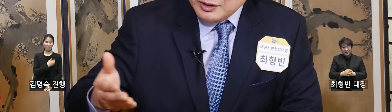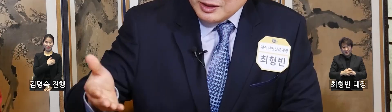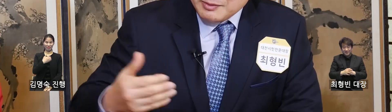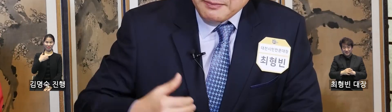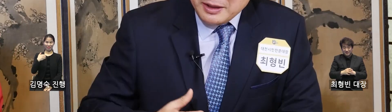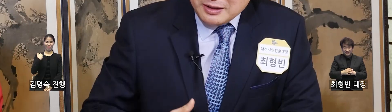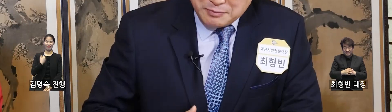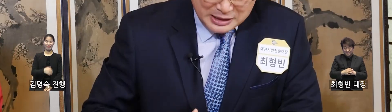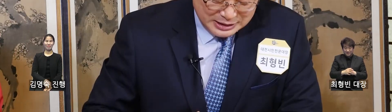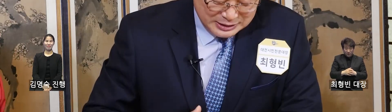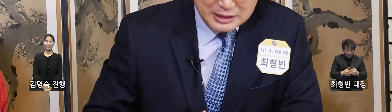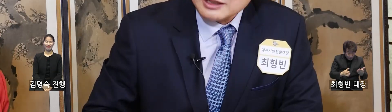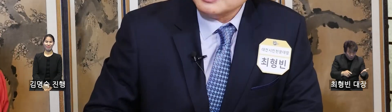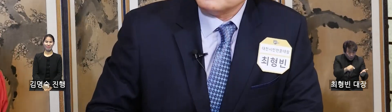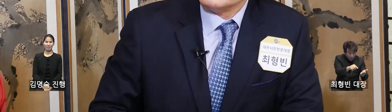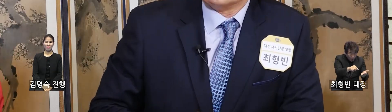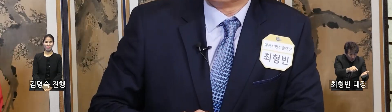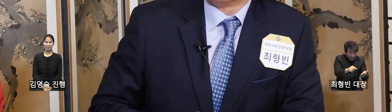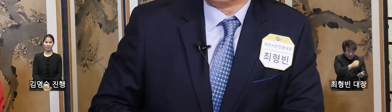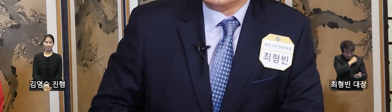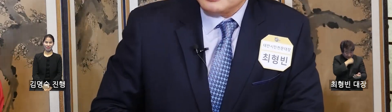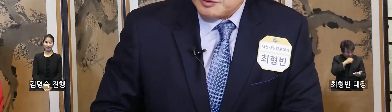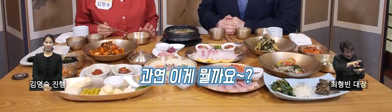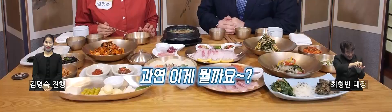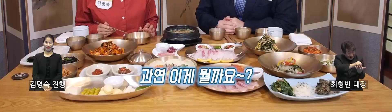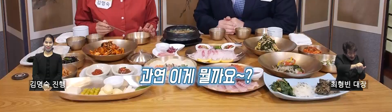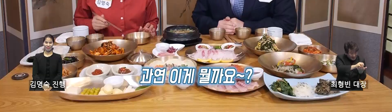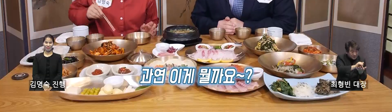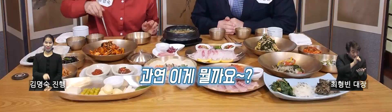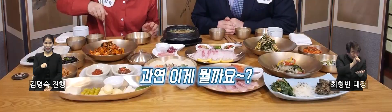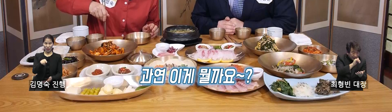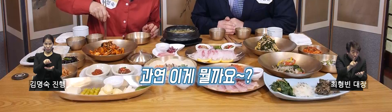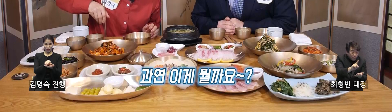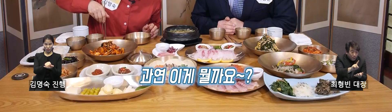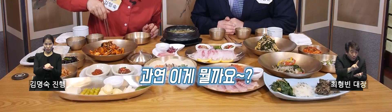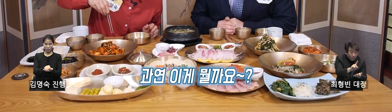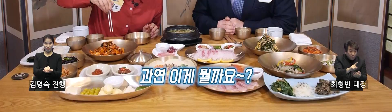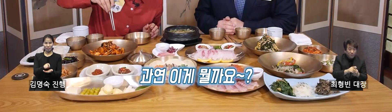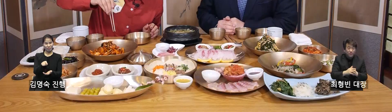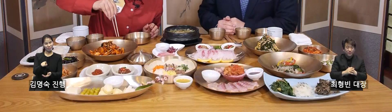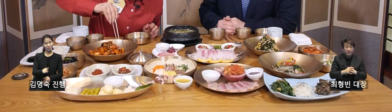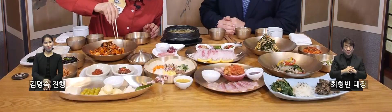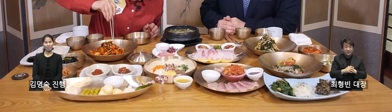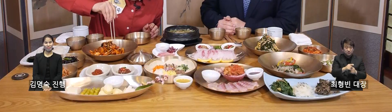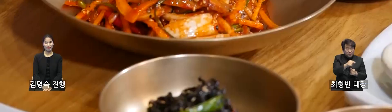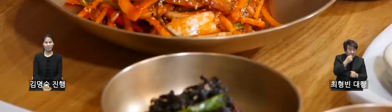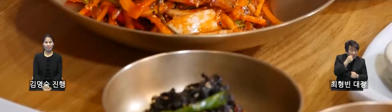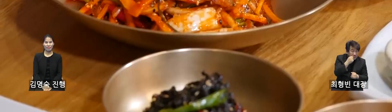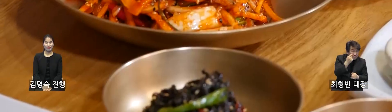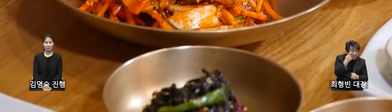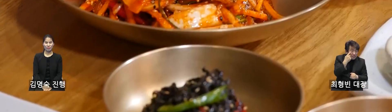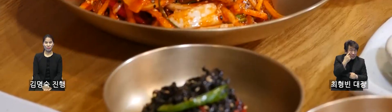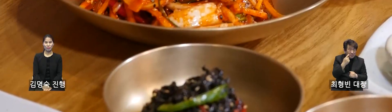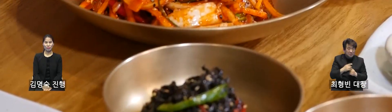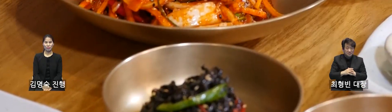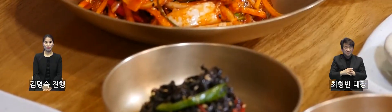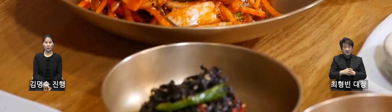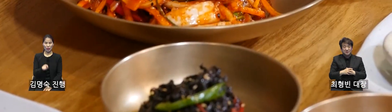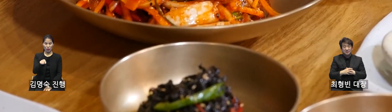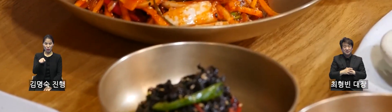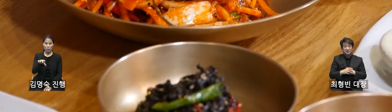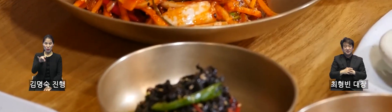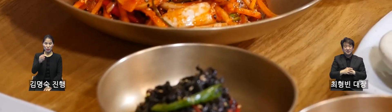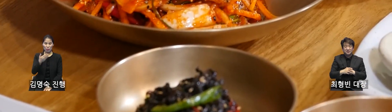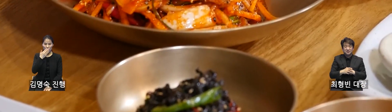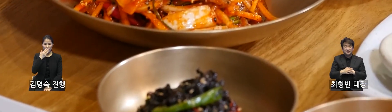정부를 사회 주님 앞에 있는 마신 양 영어로 붙여 놓은게 있는데 꼭 뭉쳐놓은 것 같았어요 1 맛을 보시죠 그럼 제가 이거 뭐야